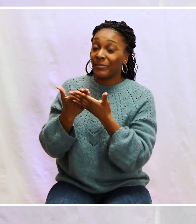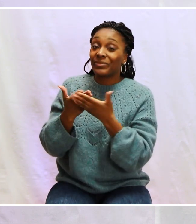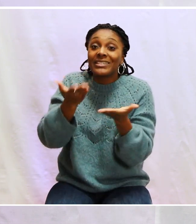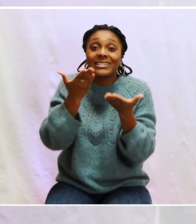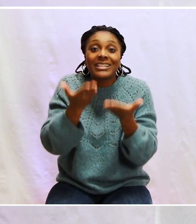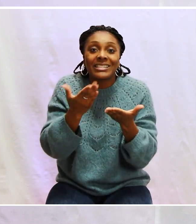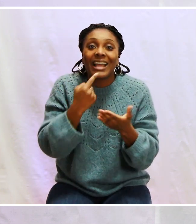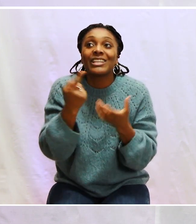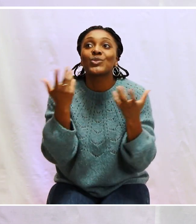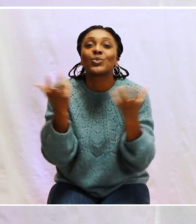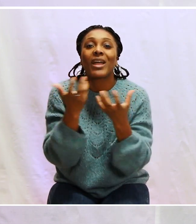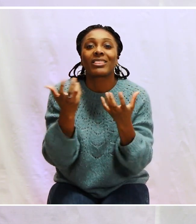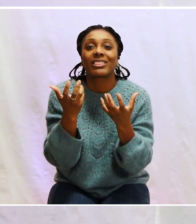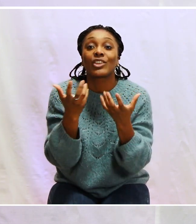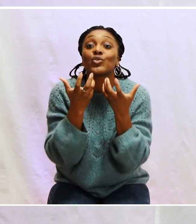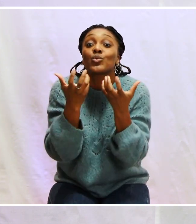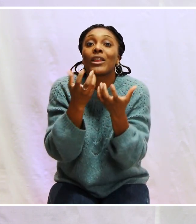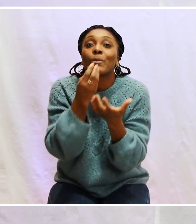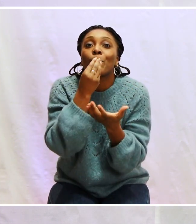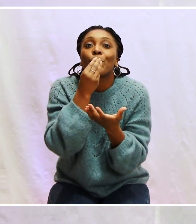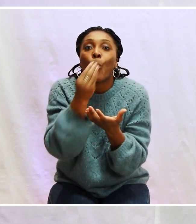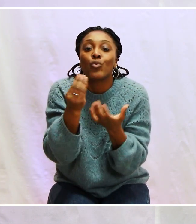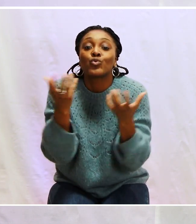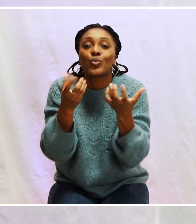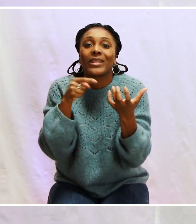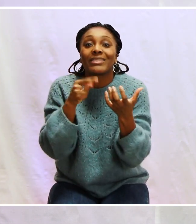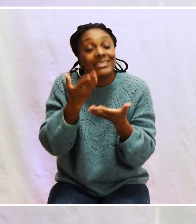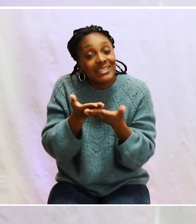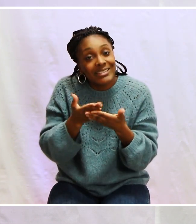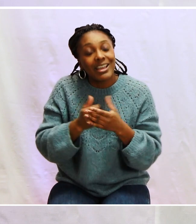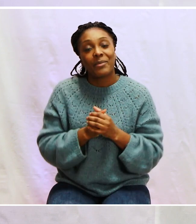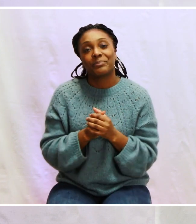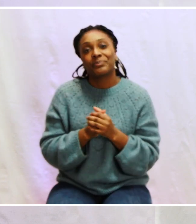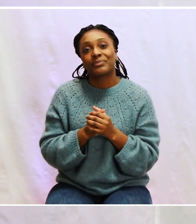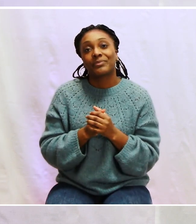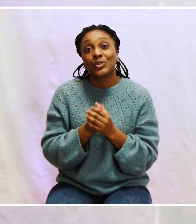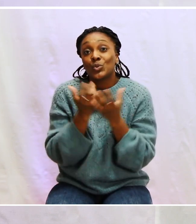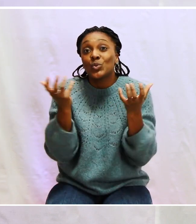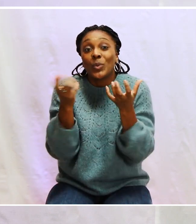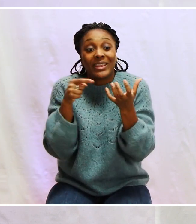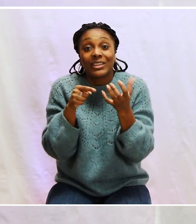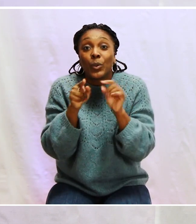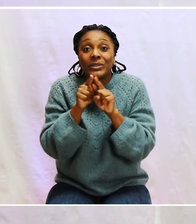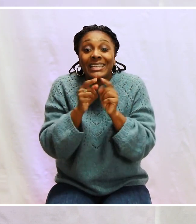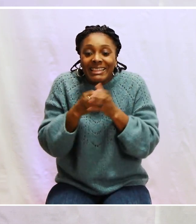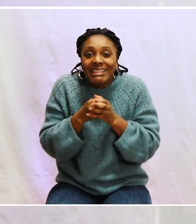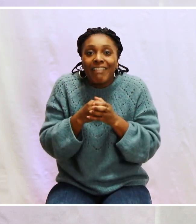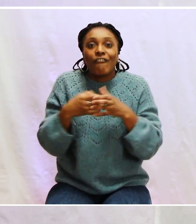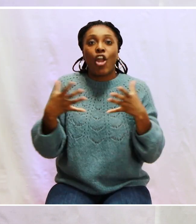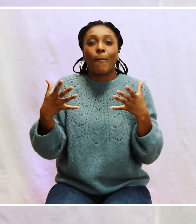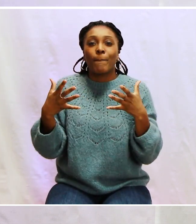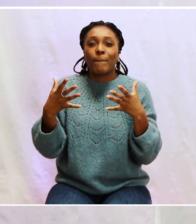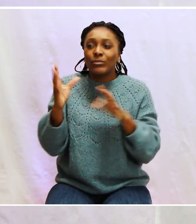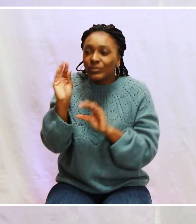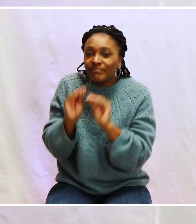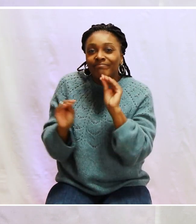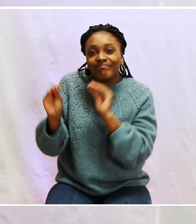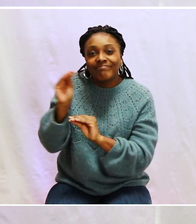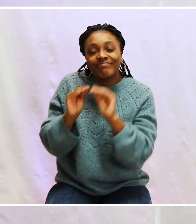souhaiter quelque chose de bon à quelqu'un, même en ce début d'année. Souhaiter, c'est donc développer une attention